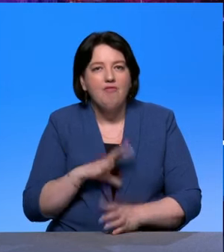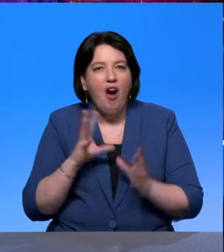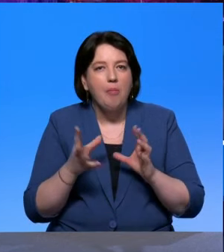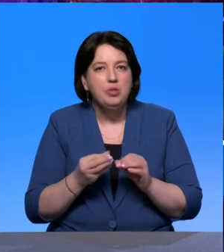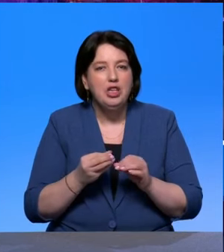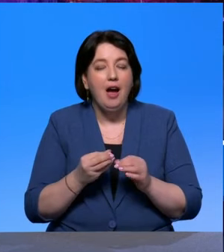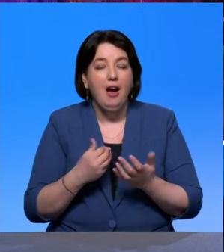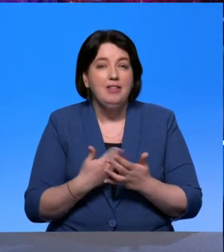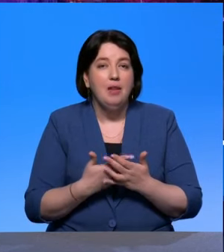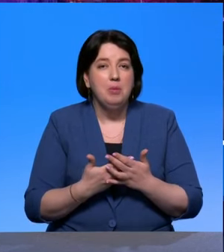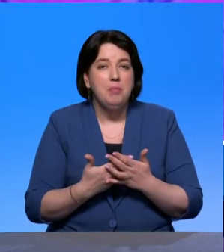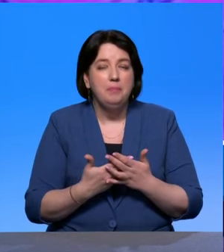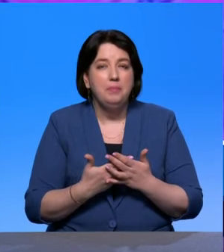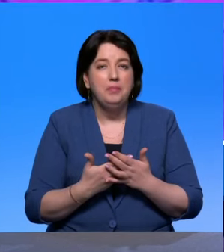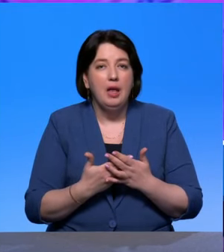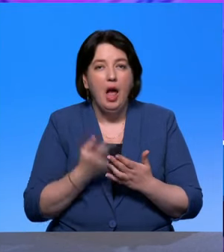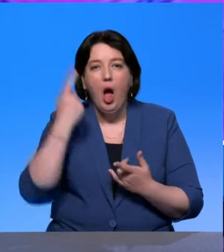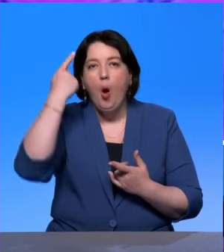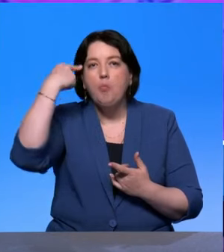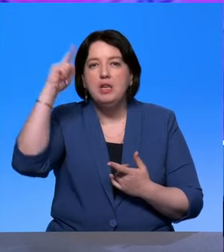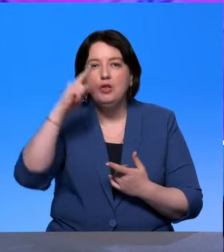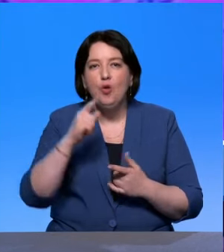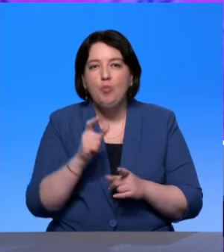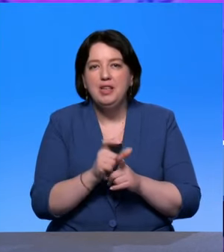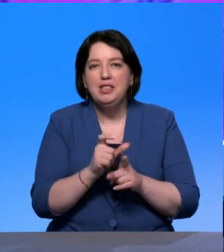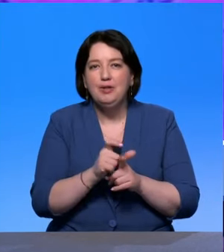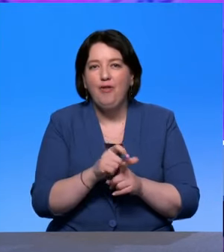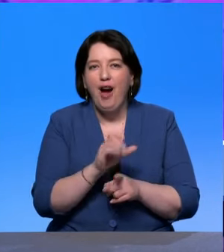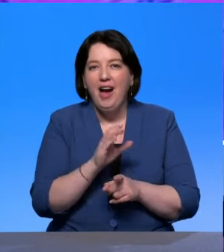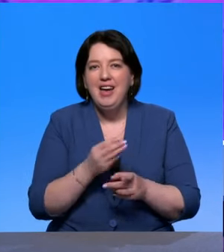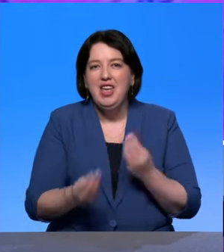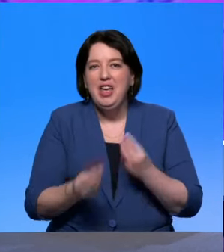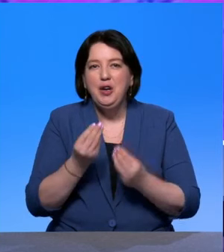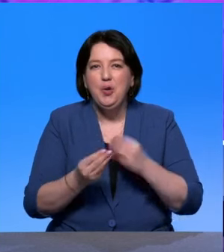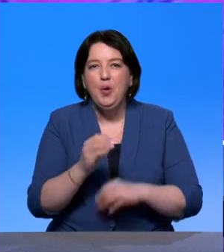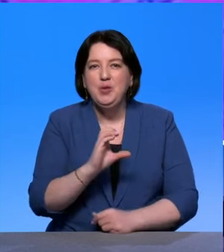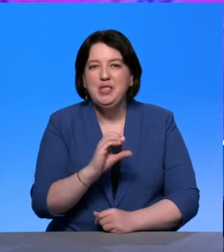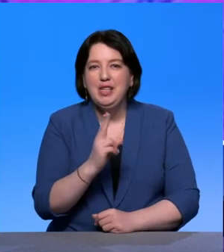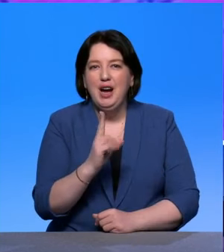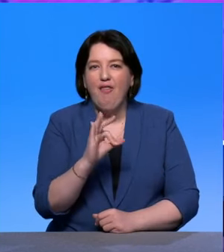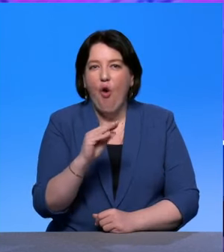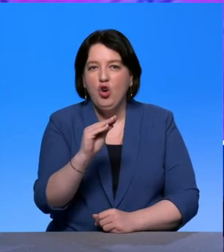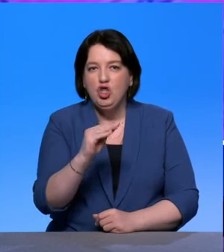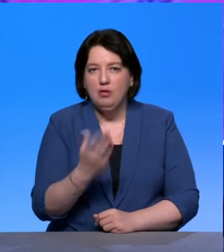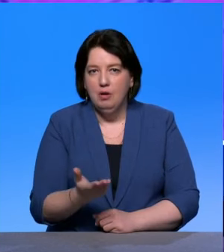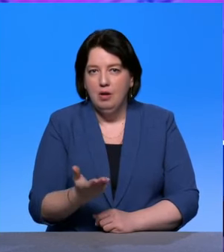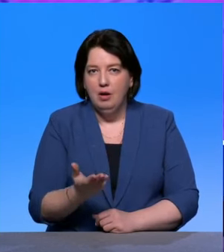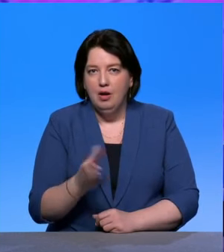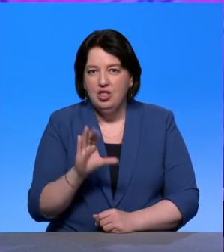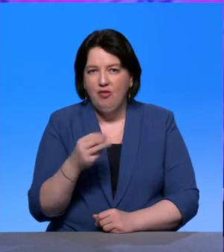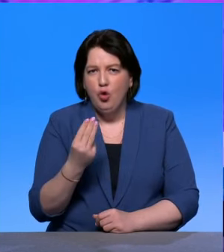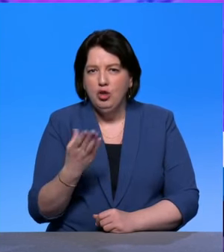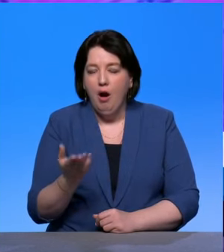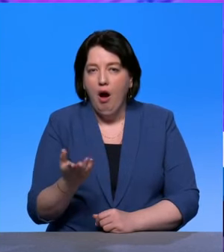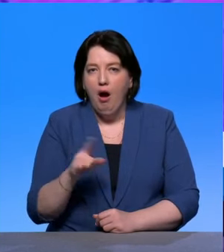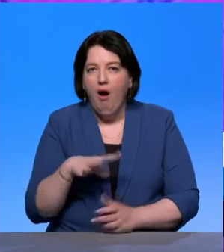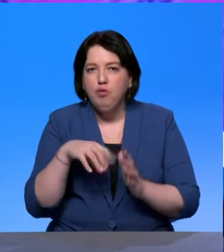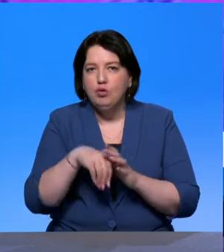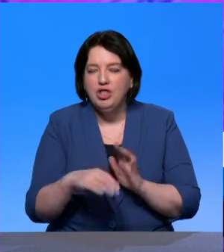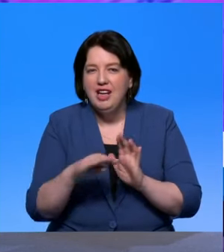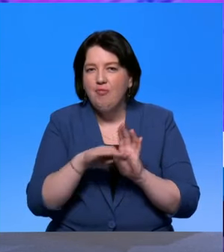допустим, придумали сквош включить, да, включить в программу Олимпийских игр. Я